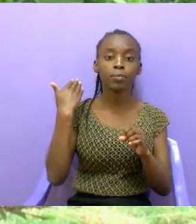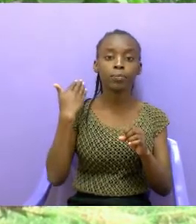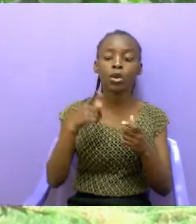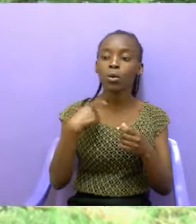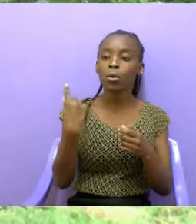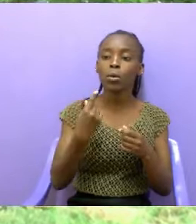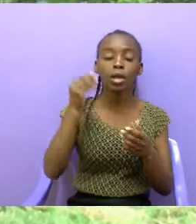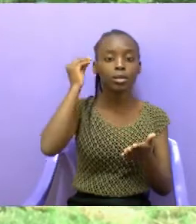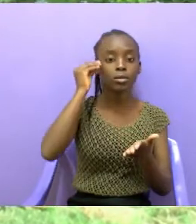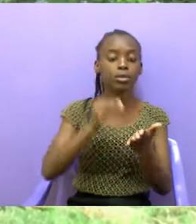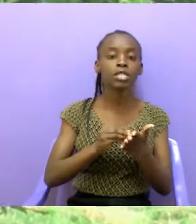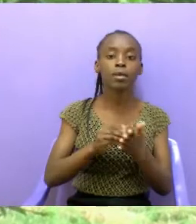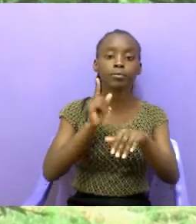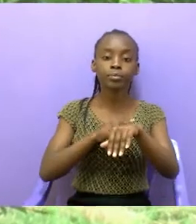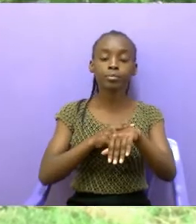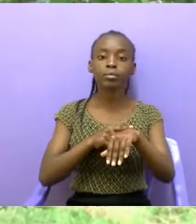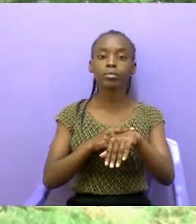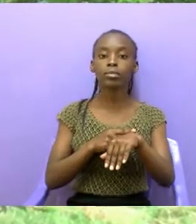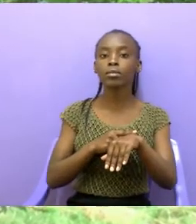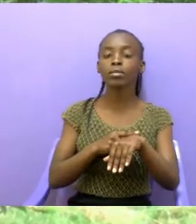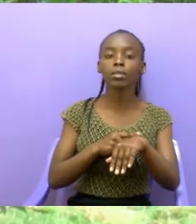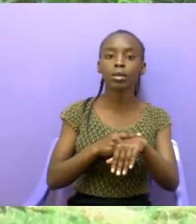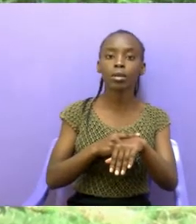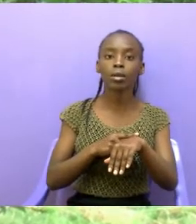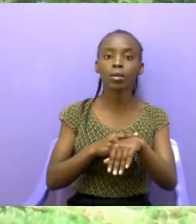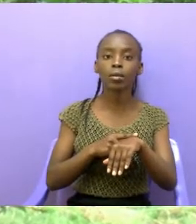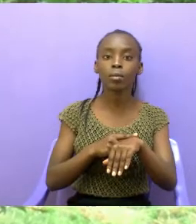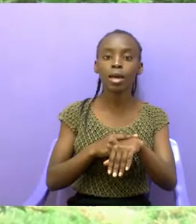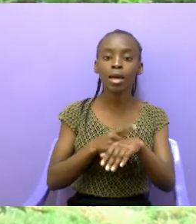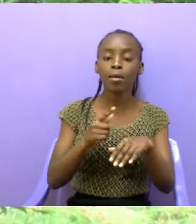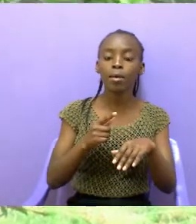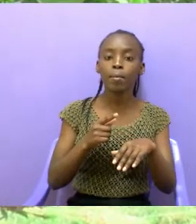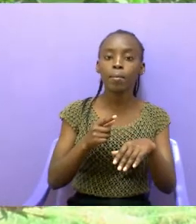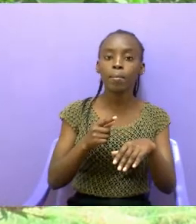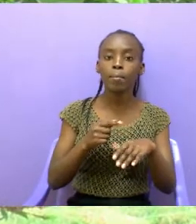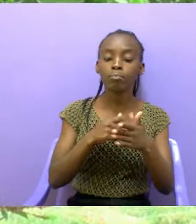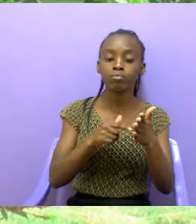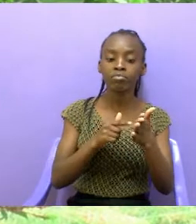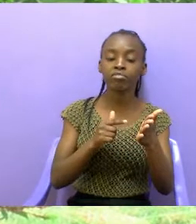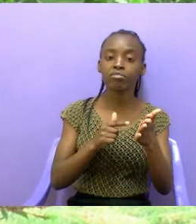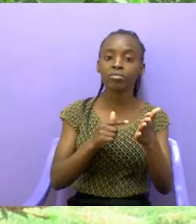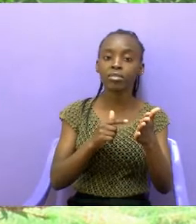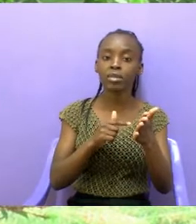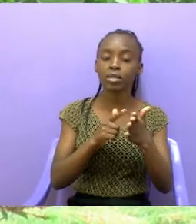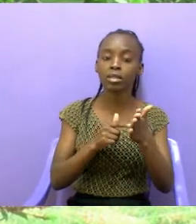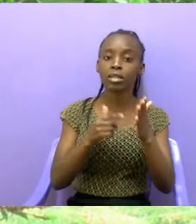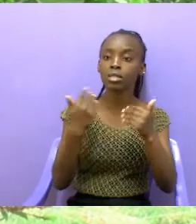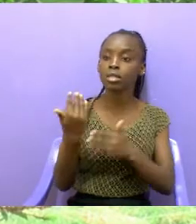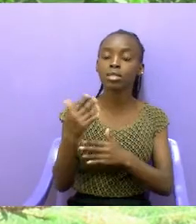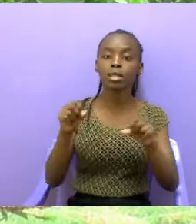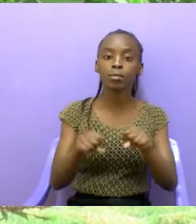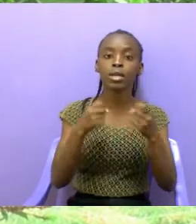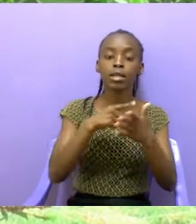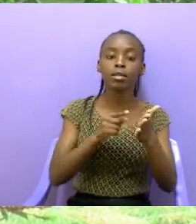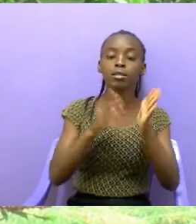kwamba wakati ambapo mambo haya litendeka, mtu huyu alienda, alikuwa Bethlehemu ya